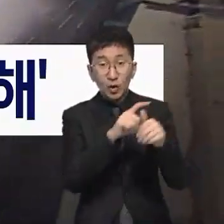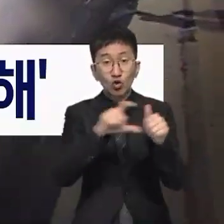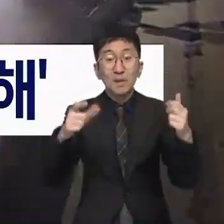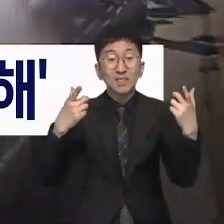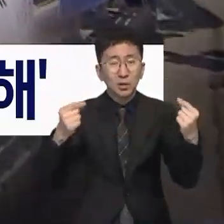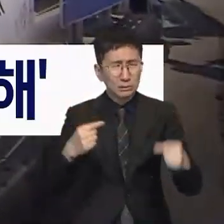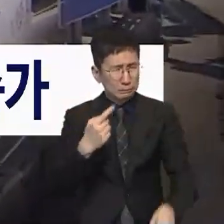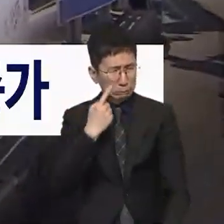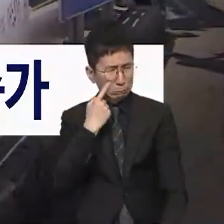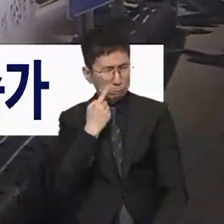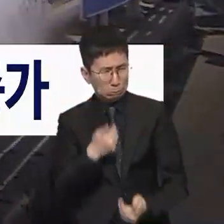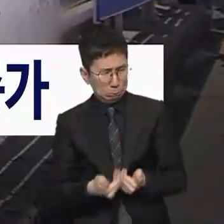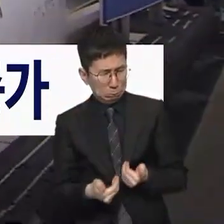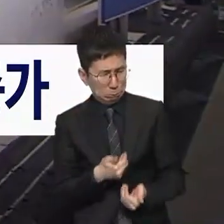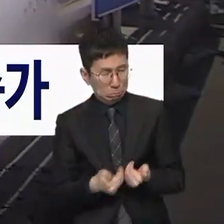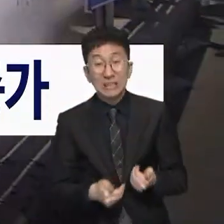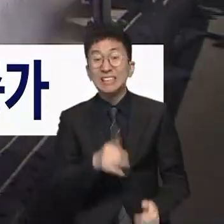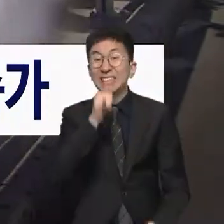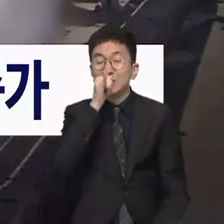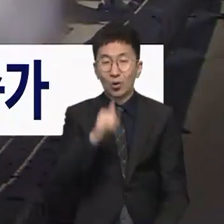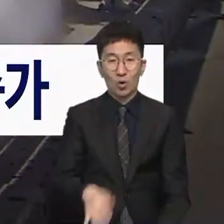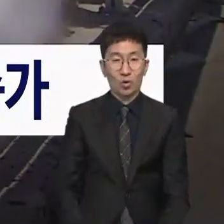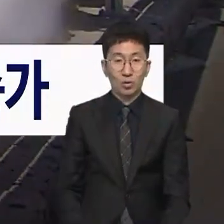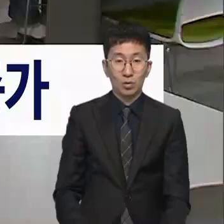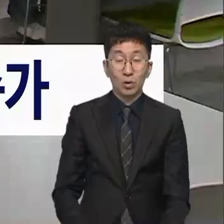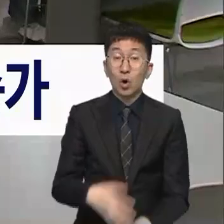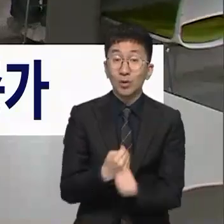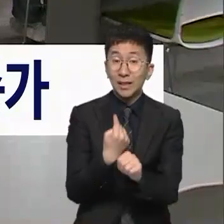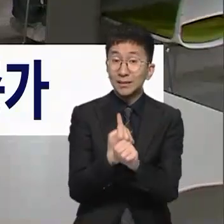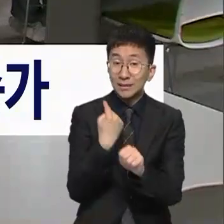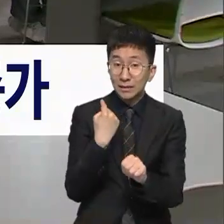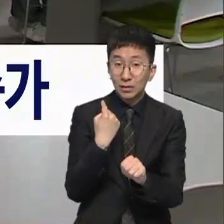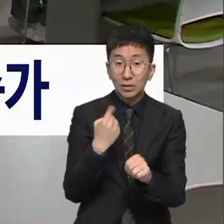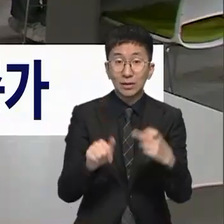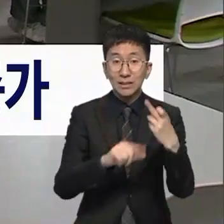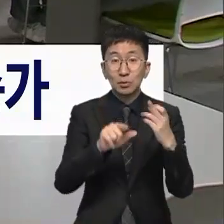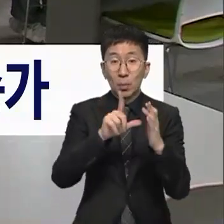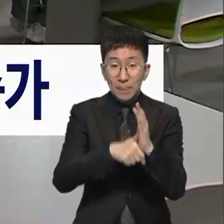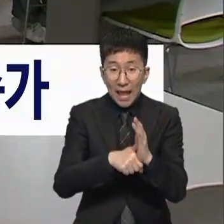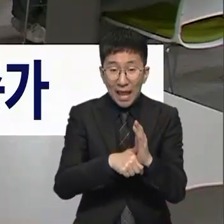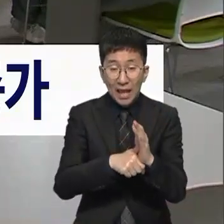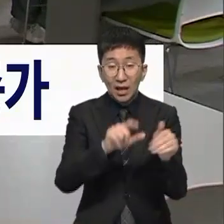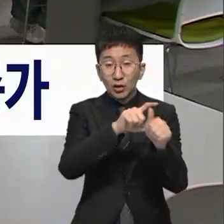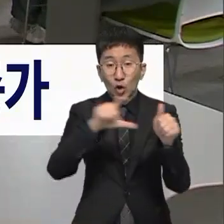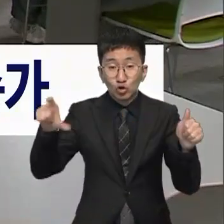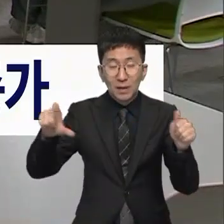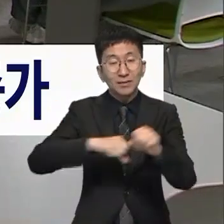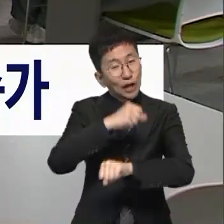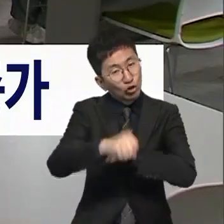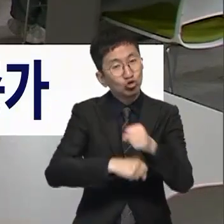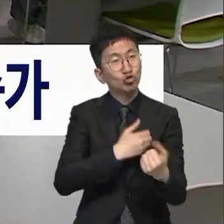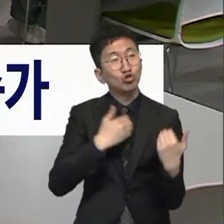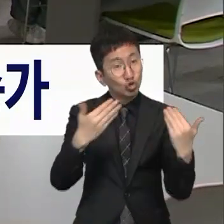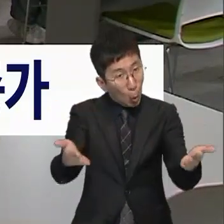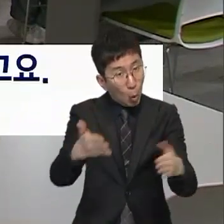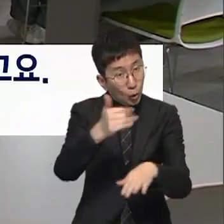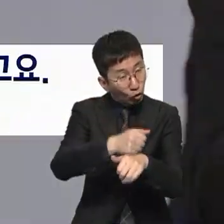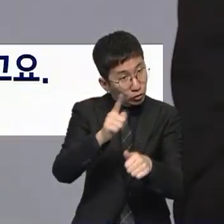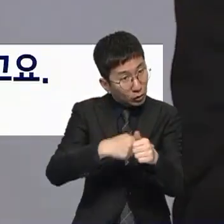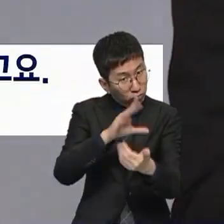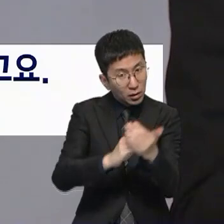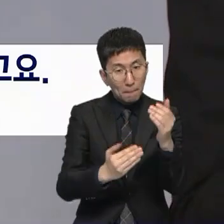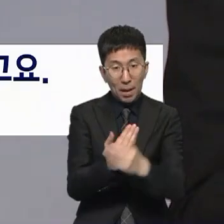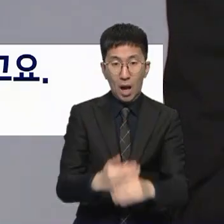넘쳐납니다. 지난해 12월 정당 현수막 자유화 이후 이런 안전사고와 민원은 급증했습니다. 3개월